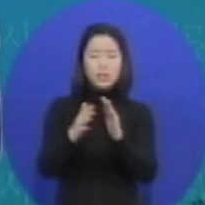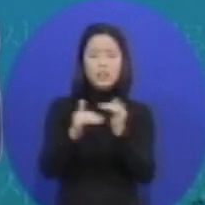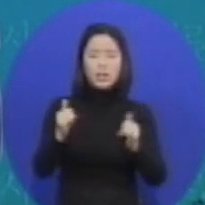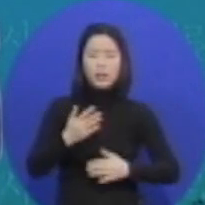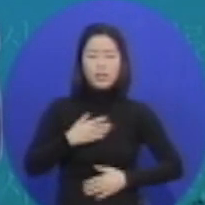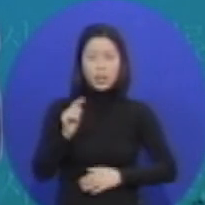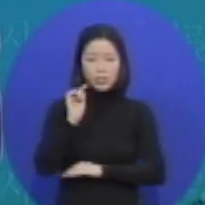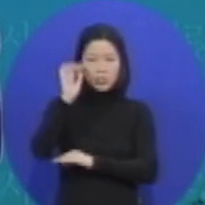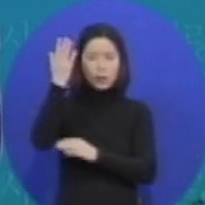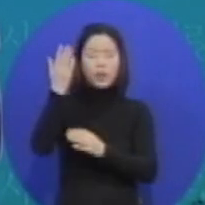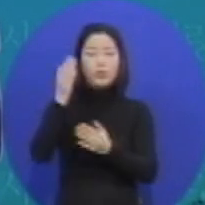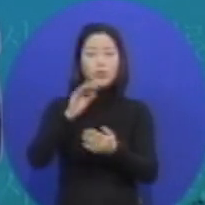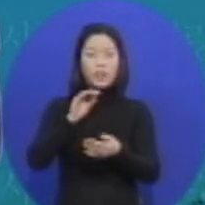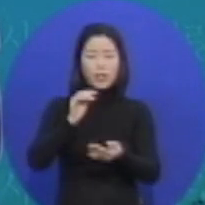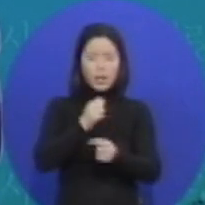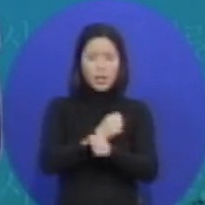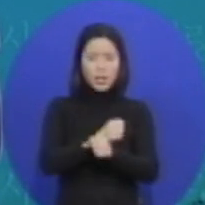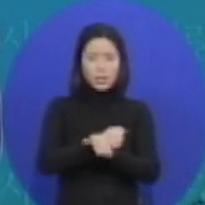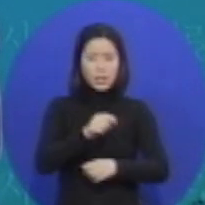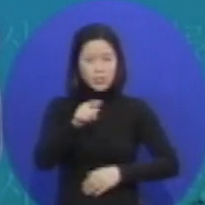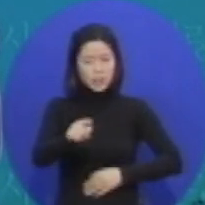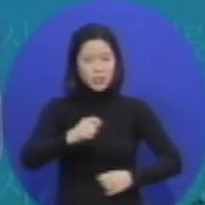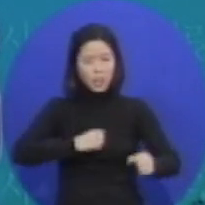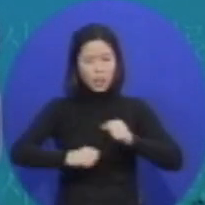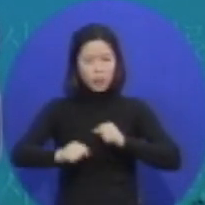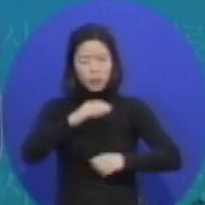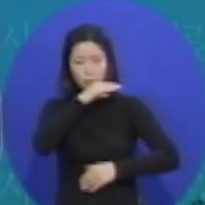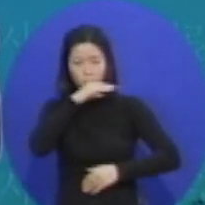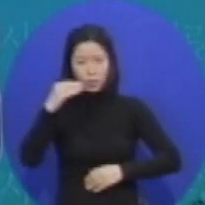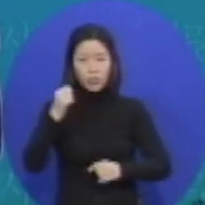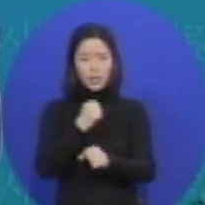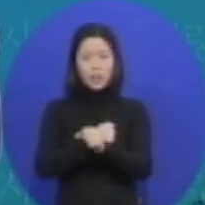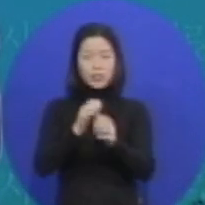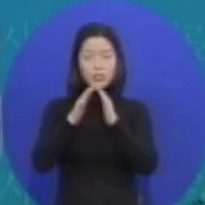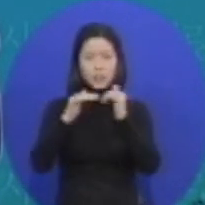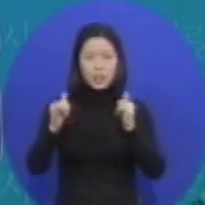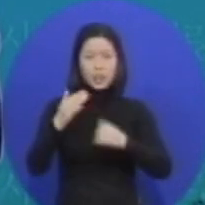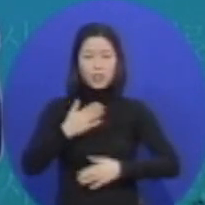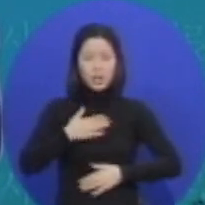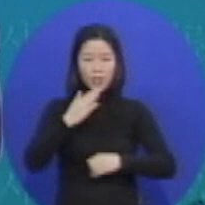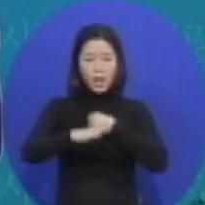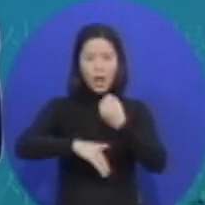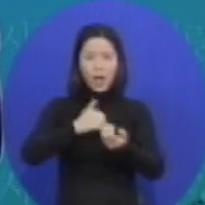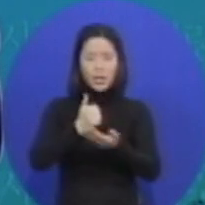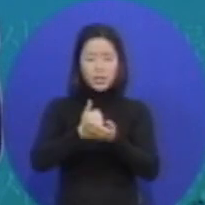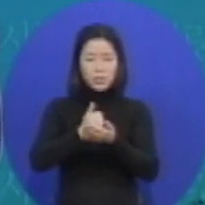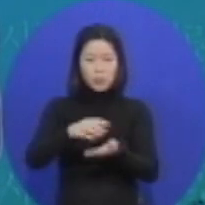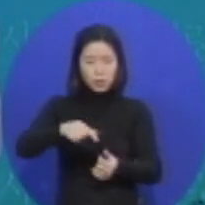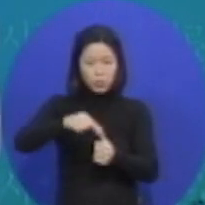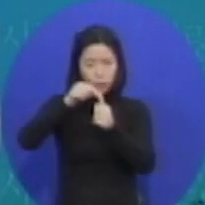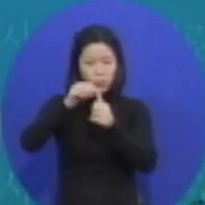하나니 그의 행위를 옳게 하는 자에게 내가 하나님의 구원을 보이리라